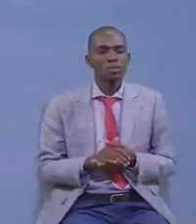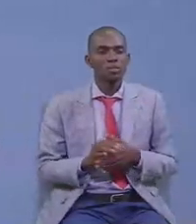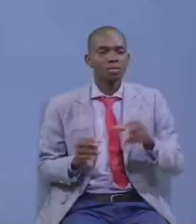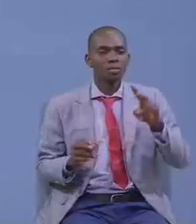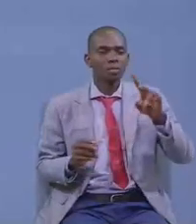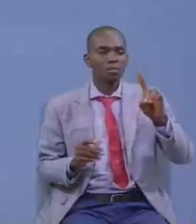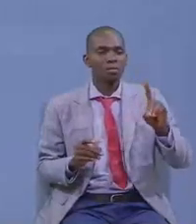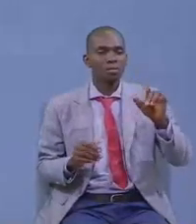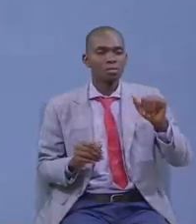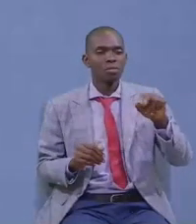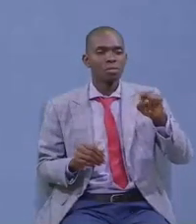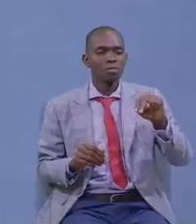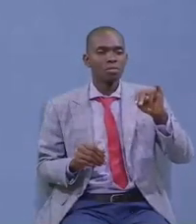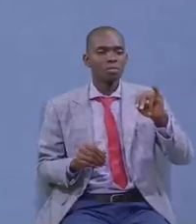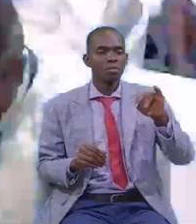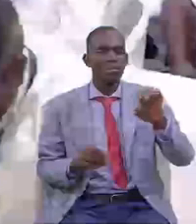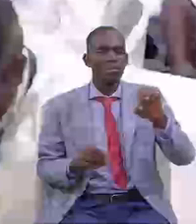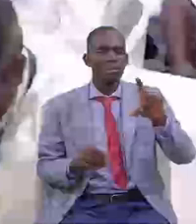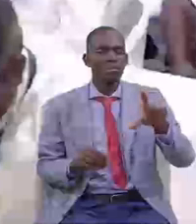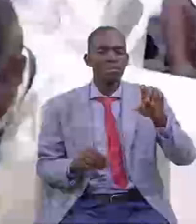Daniel 12, 3.